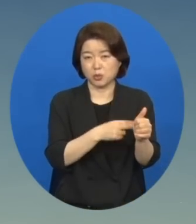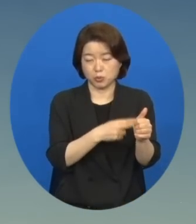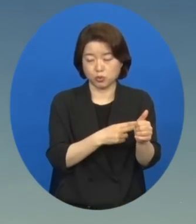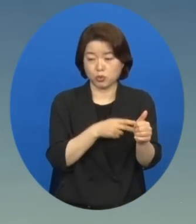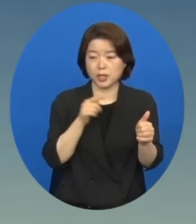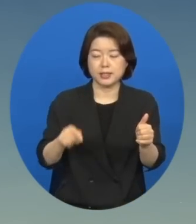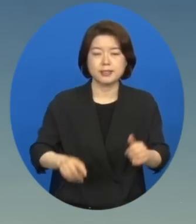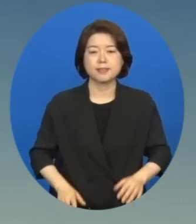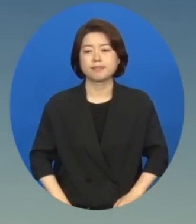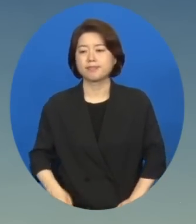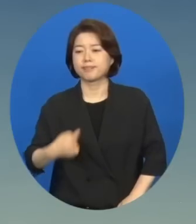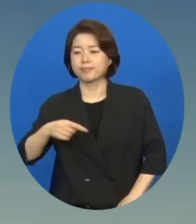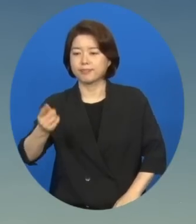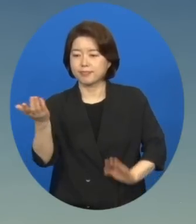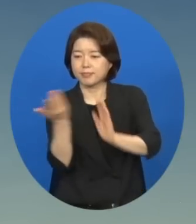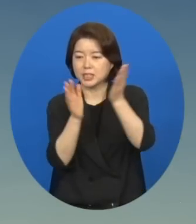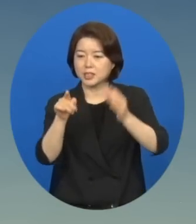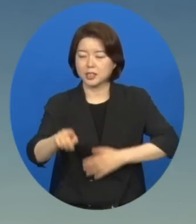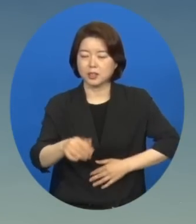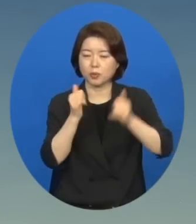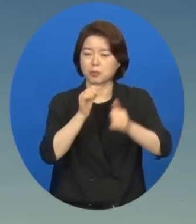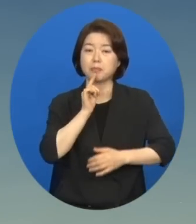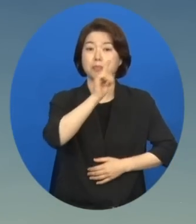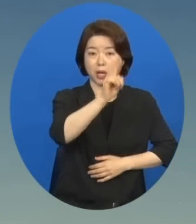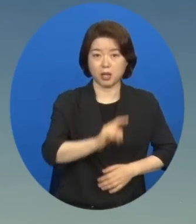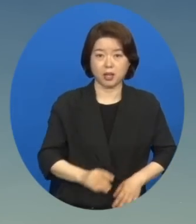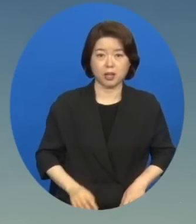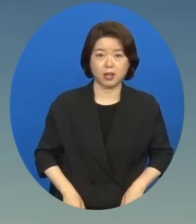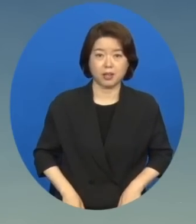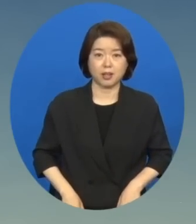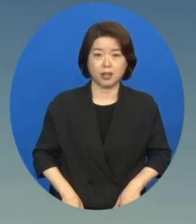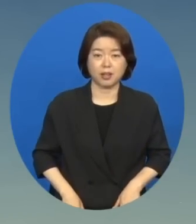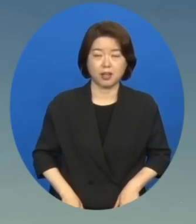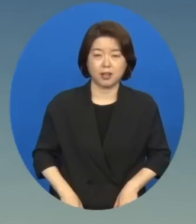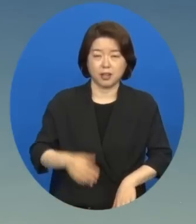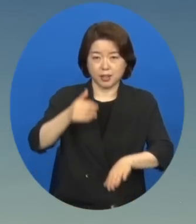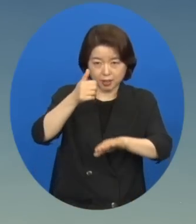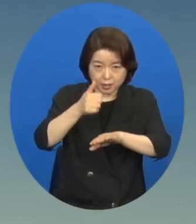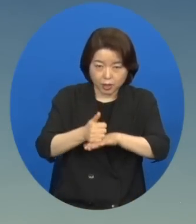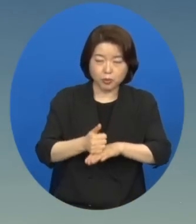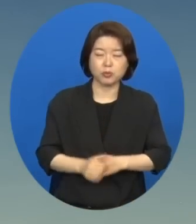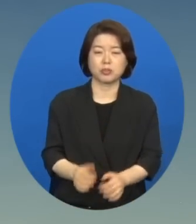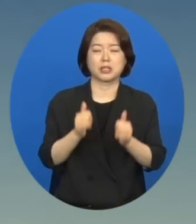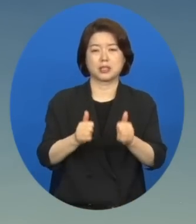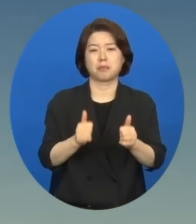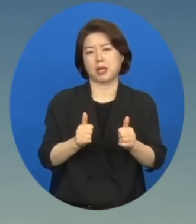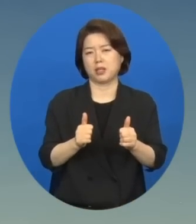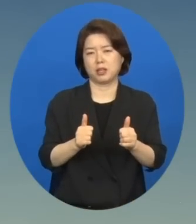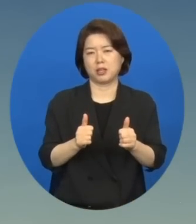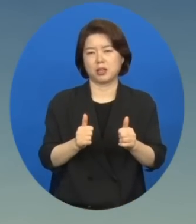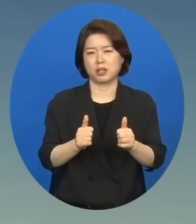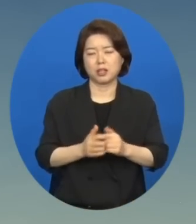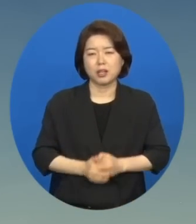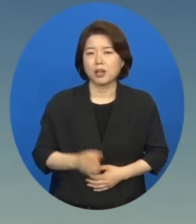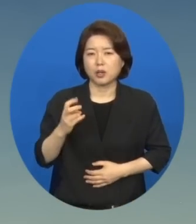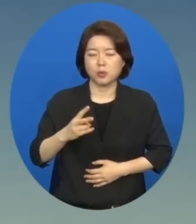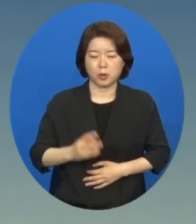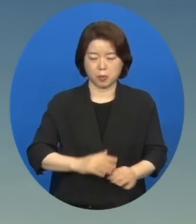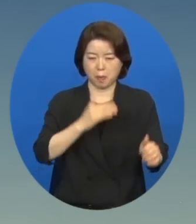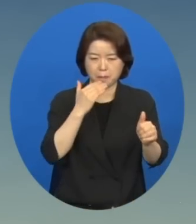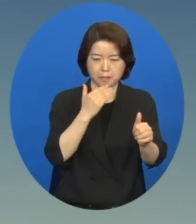가지고 부당하다고 소송을 건 겁니다. 결국에는 재판까지 가고, 그리고